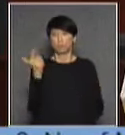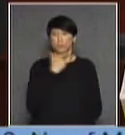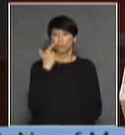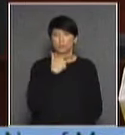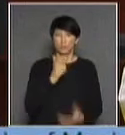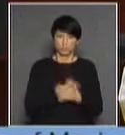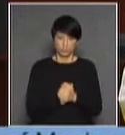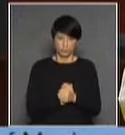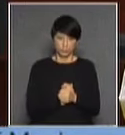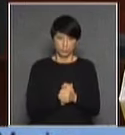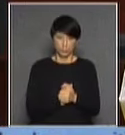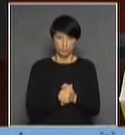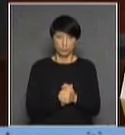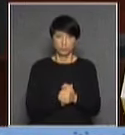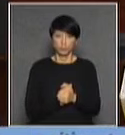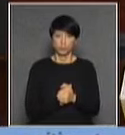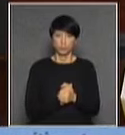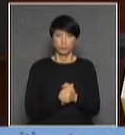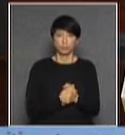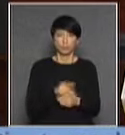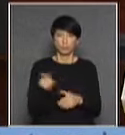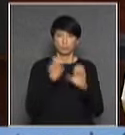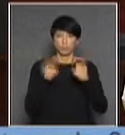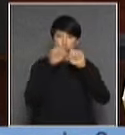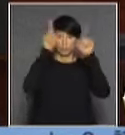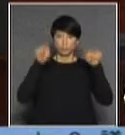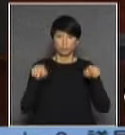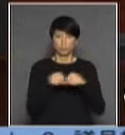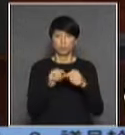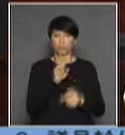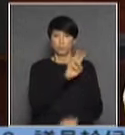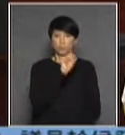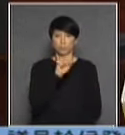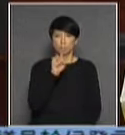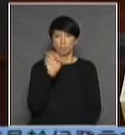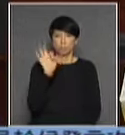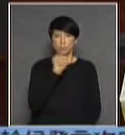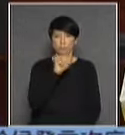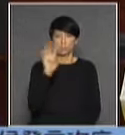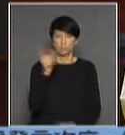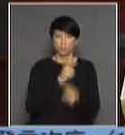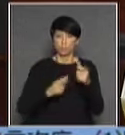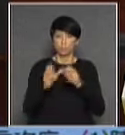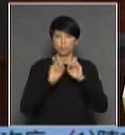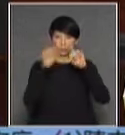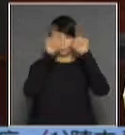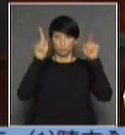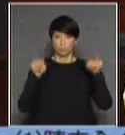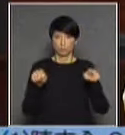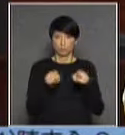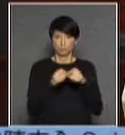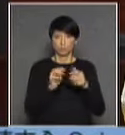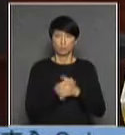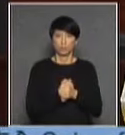下列的句子呢，我就引述他那个报告，他这么写的，我们的2013-14年的财政报告呢现已供